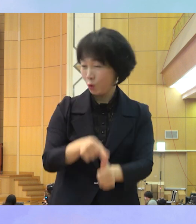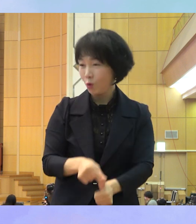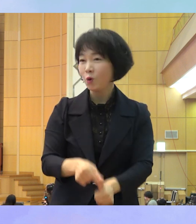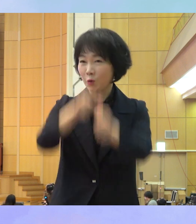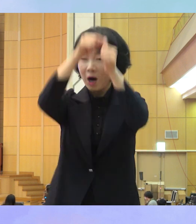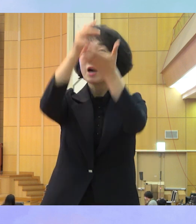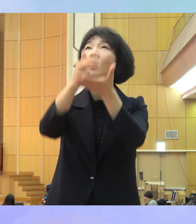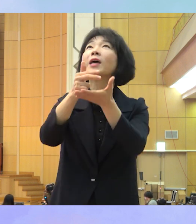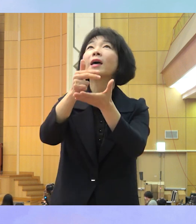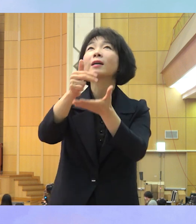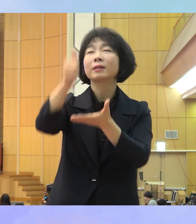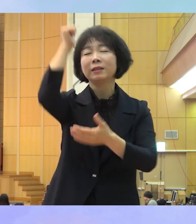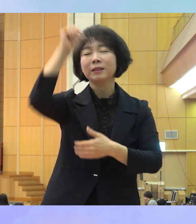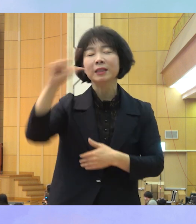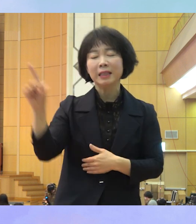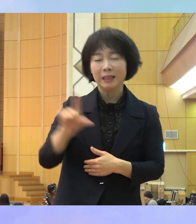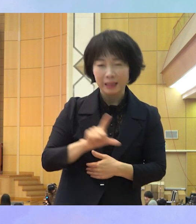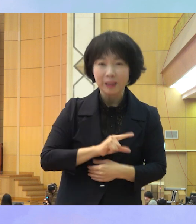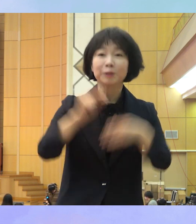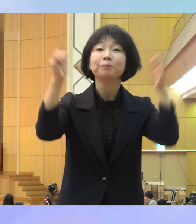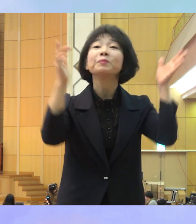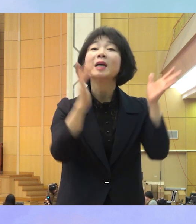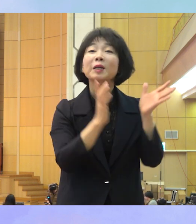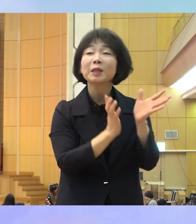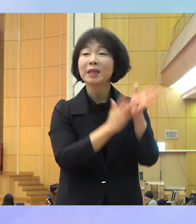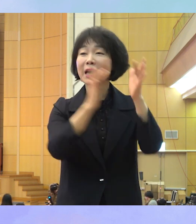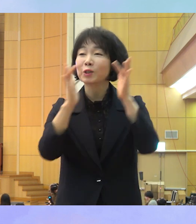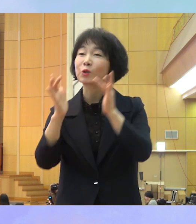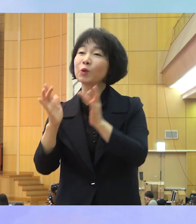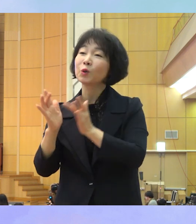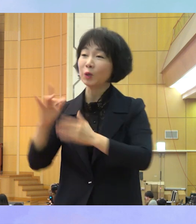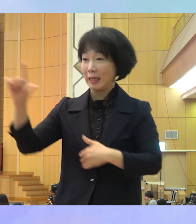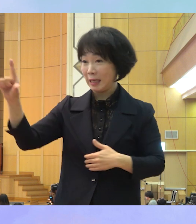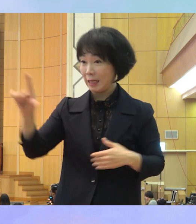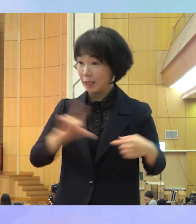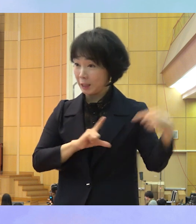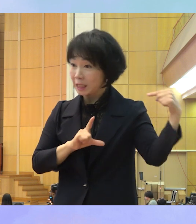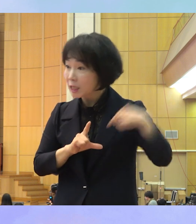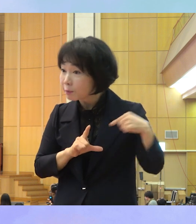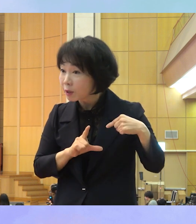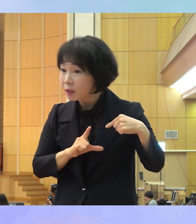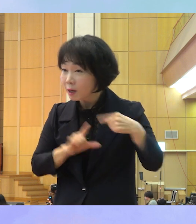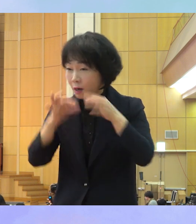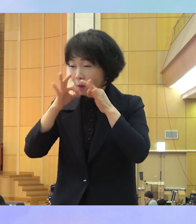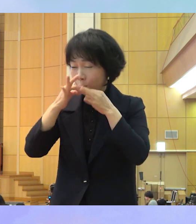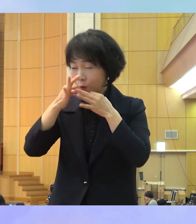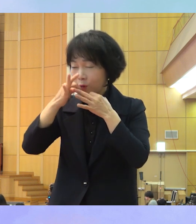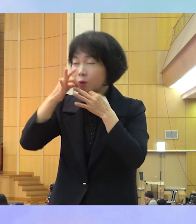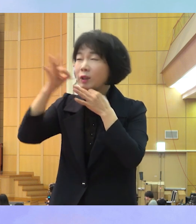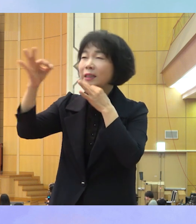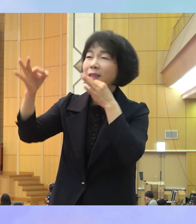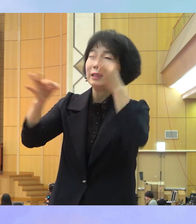높이세. 구원의 그 이름 예수 이름을